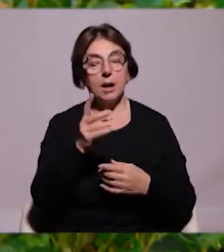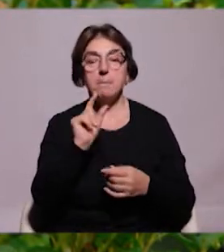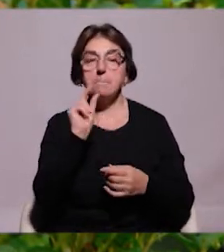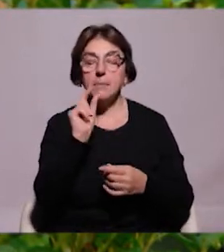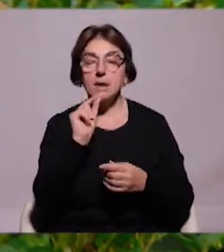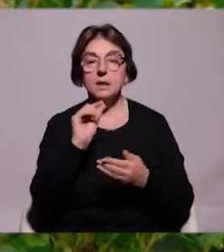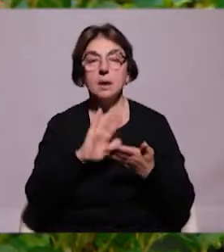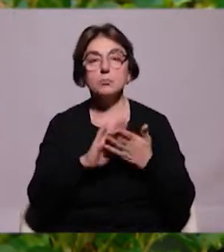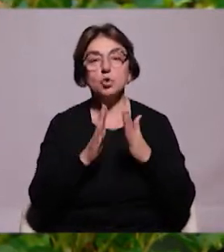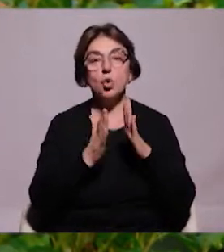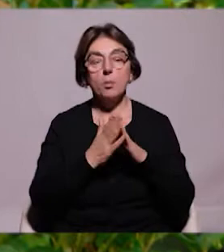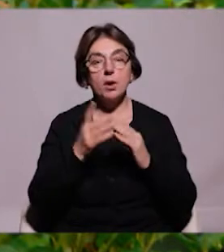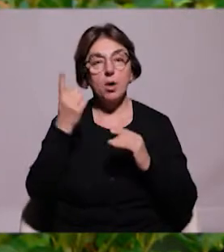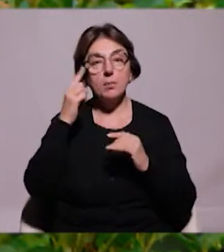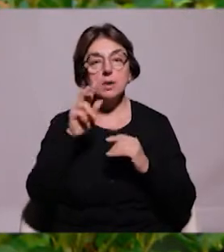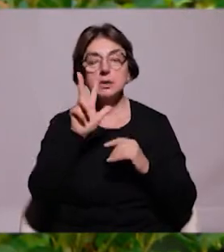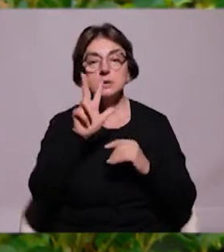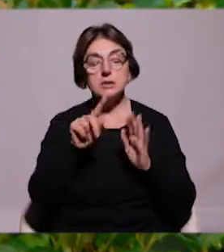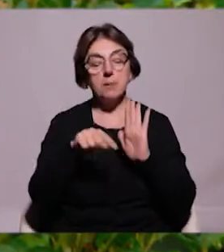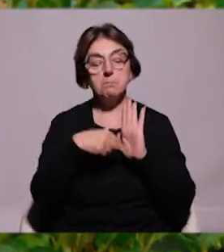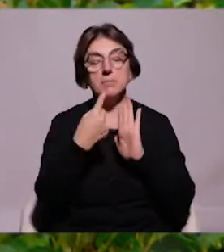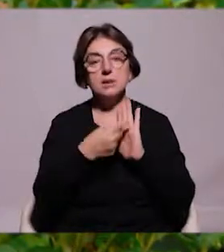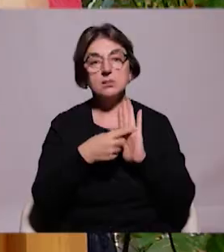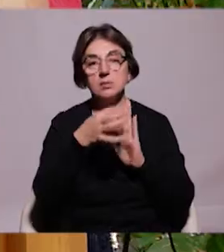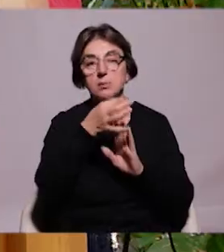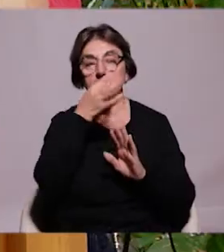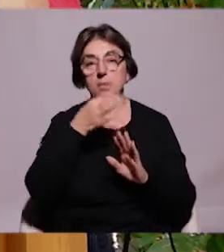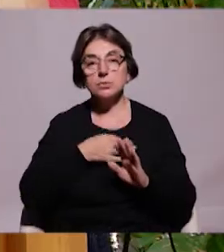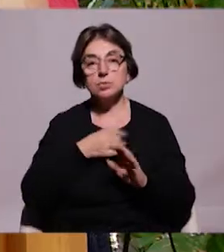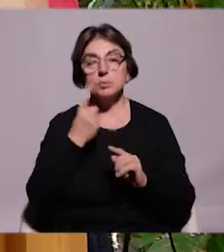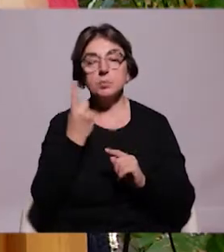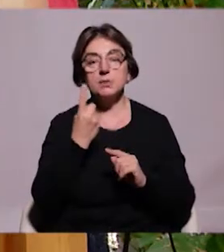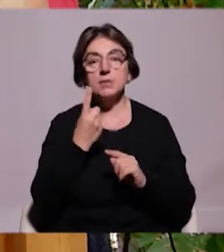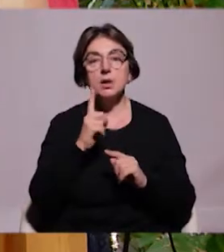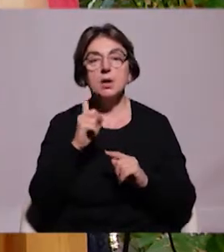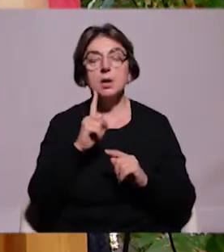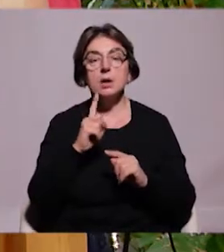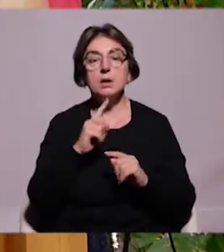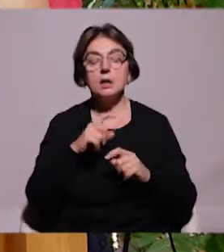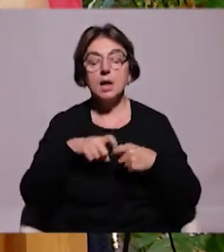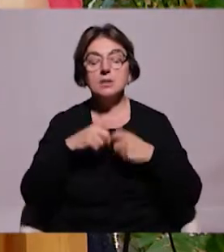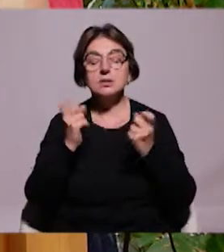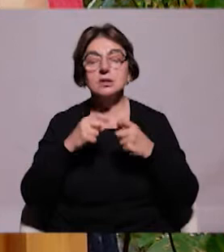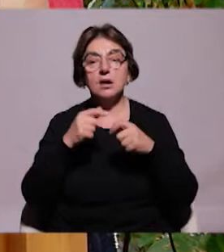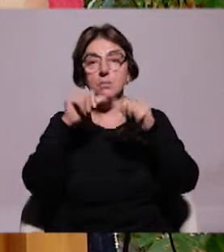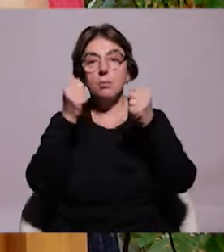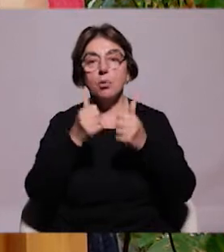პატარა სიტუაციური ამოცანიდან სამ კითხვას გასცეთ პასუხი. პირველი: რა სახის